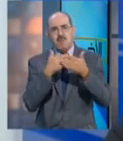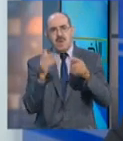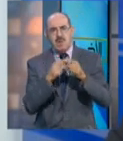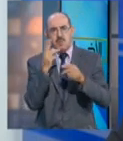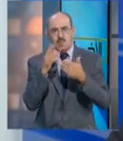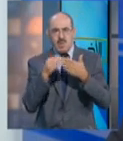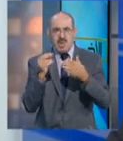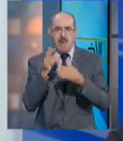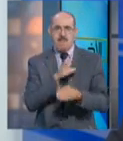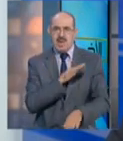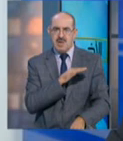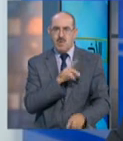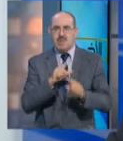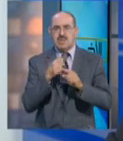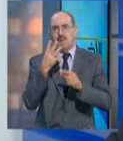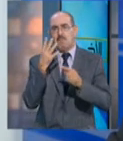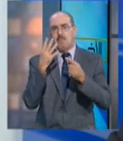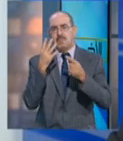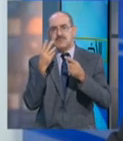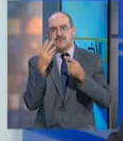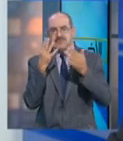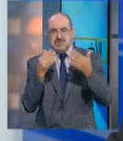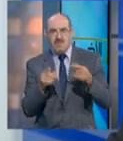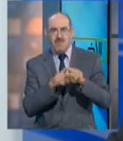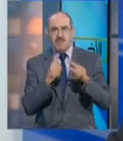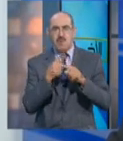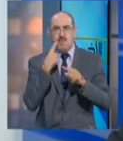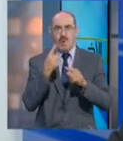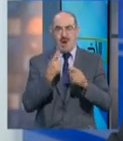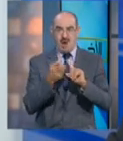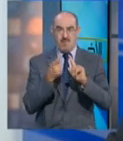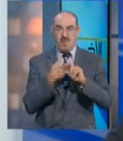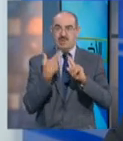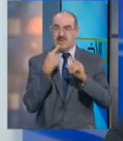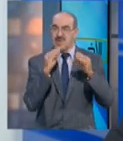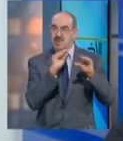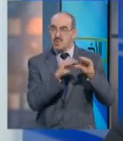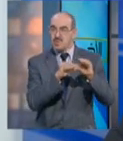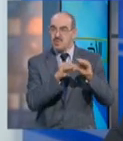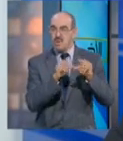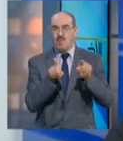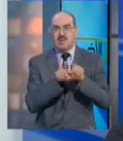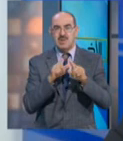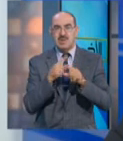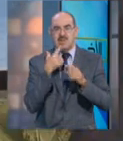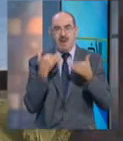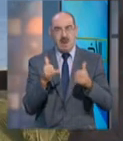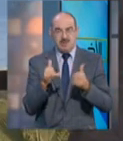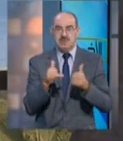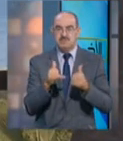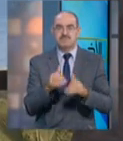دولار أمريكي، وهذه أرقام صغيرة جدا نسبة إلى حجم اقتصاد هائل كالاقتصاد